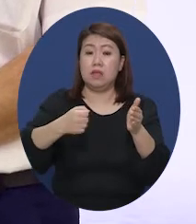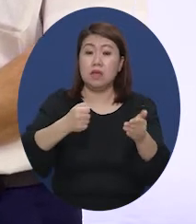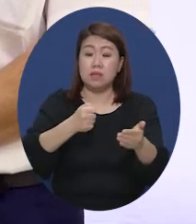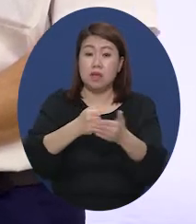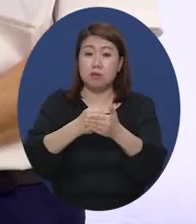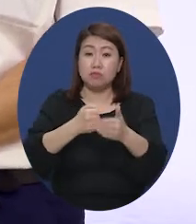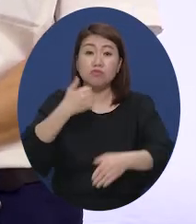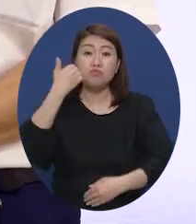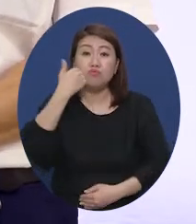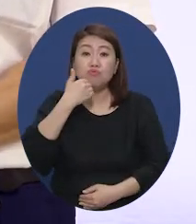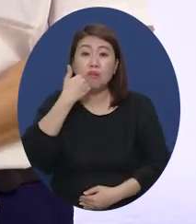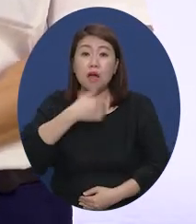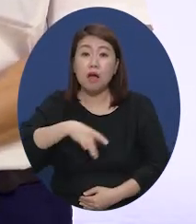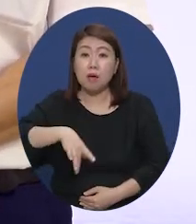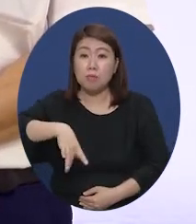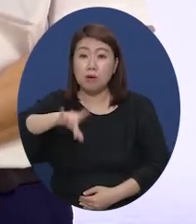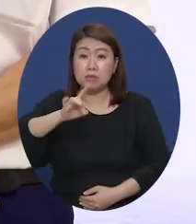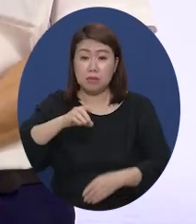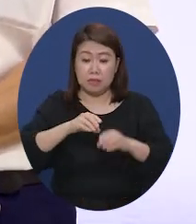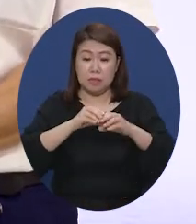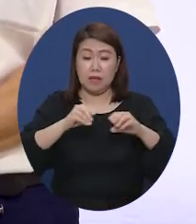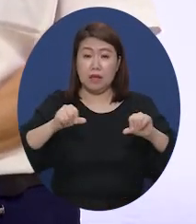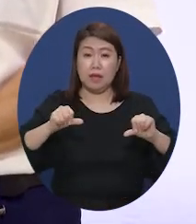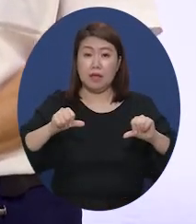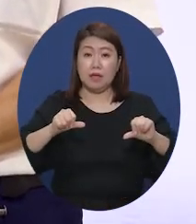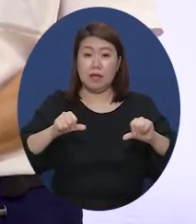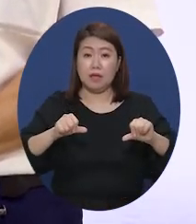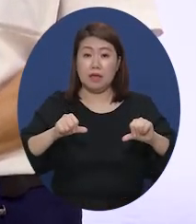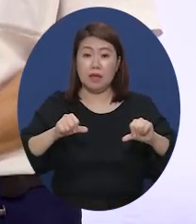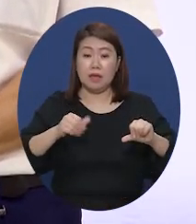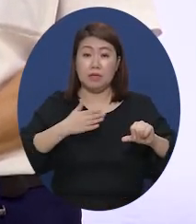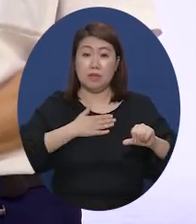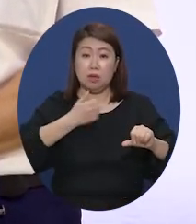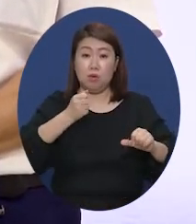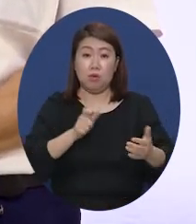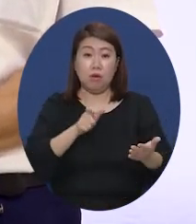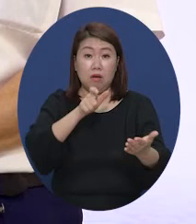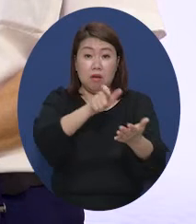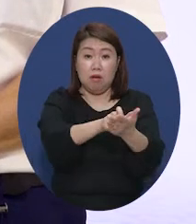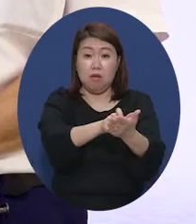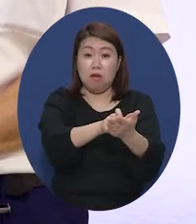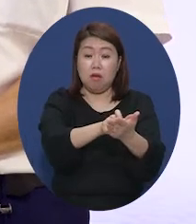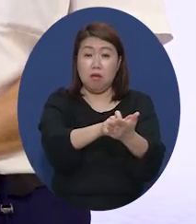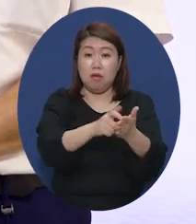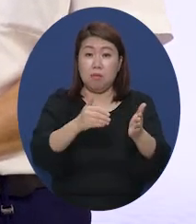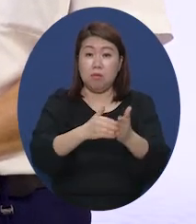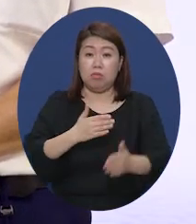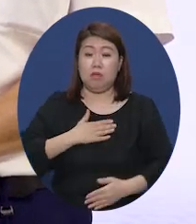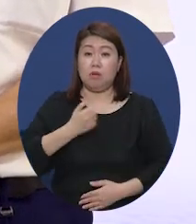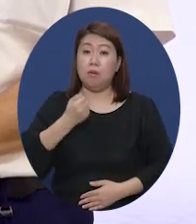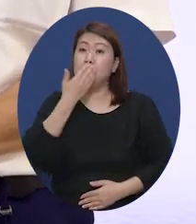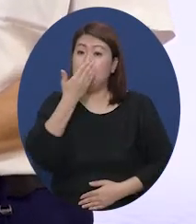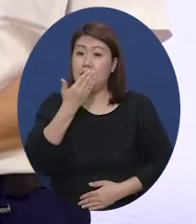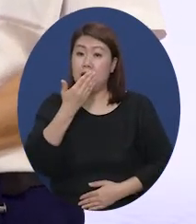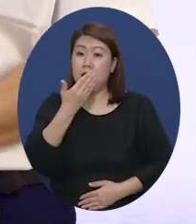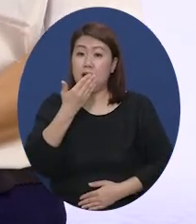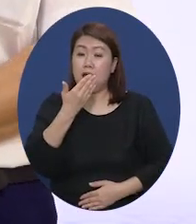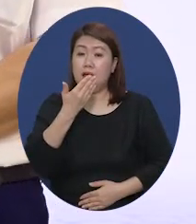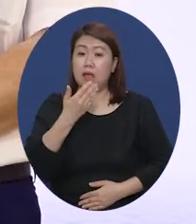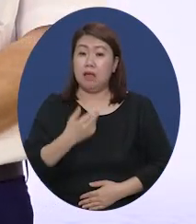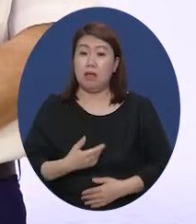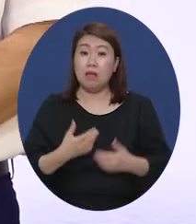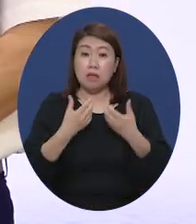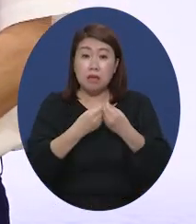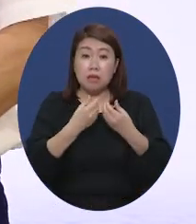그러다 보니까 너나 나나 먼저 토지 등록을 하게 되면은, 등기를 하게 되면은 자기 땅이 된다는 거죠. 어떤 도시